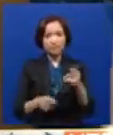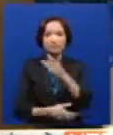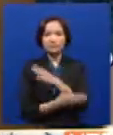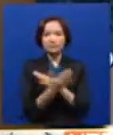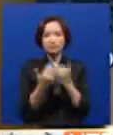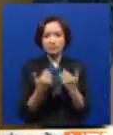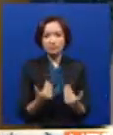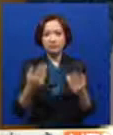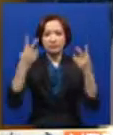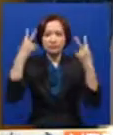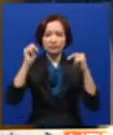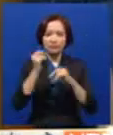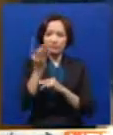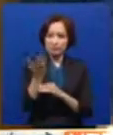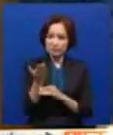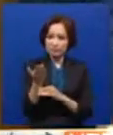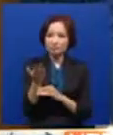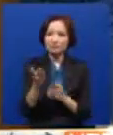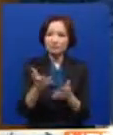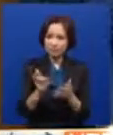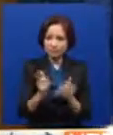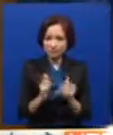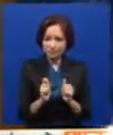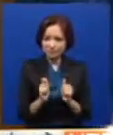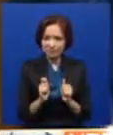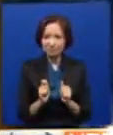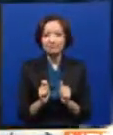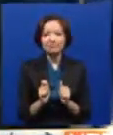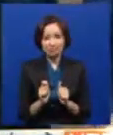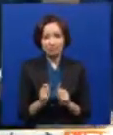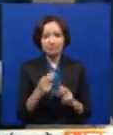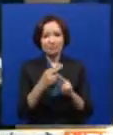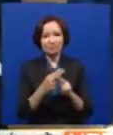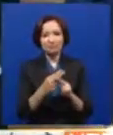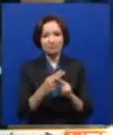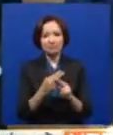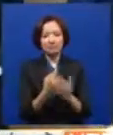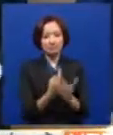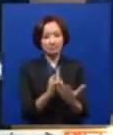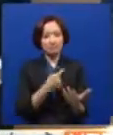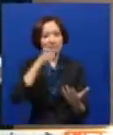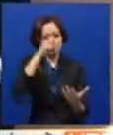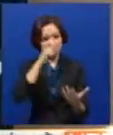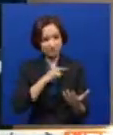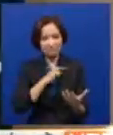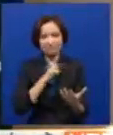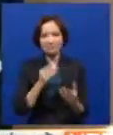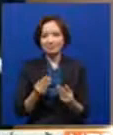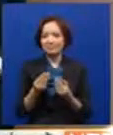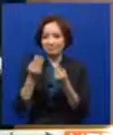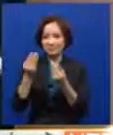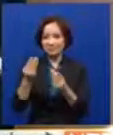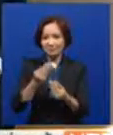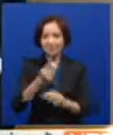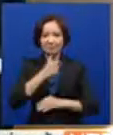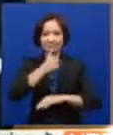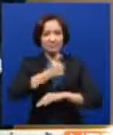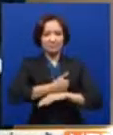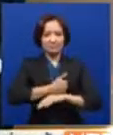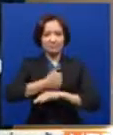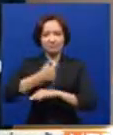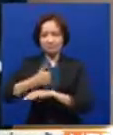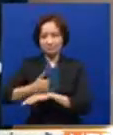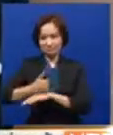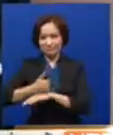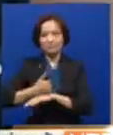นี้นายกรัฐมนตรียังขอพระราชทานอนุญาตในนามประชาชนชาวไทยถวายพระพรสมเด็จพระจักรพรรดิและพระ